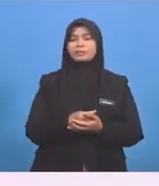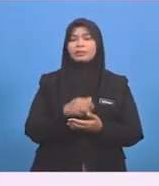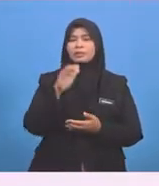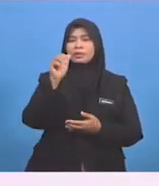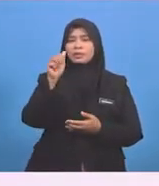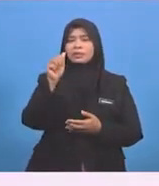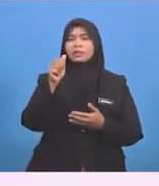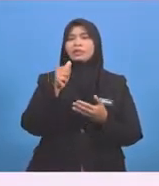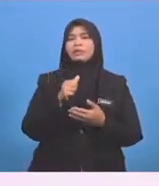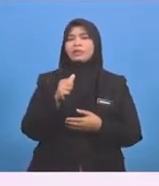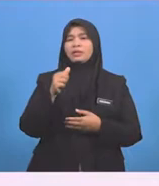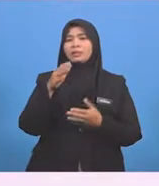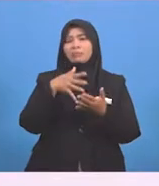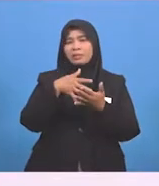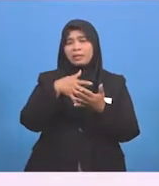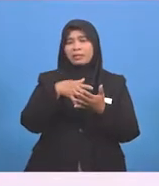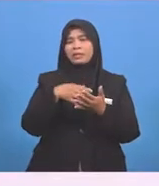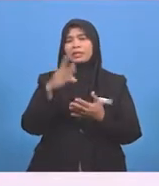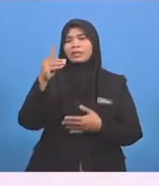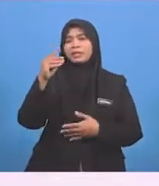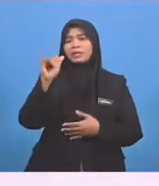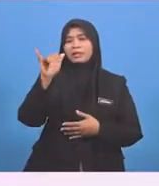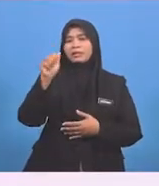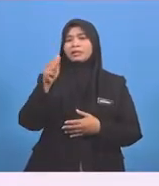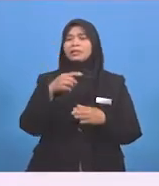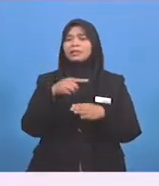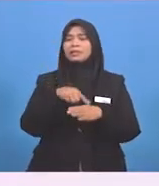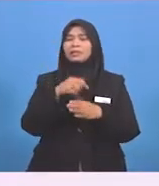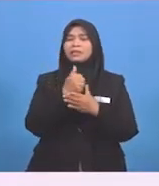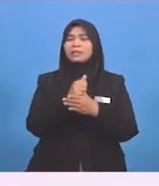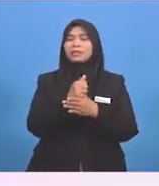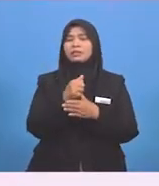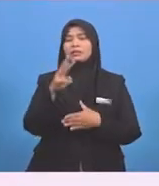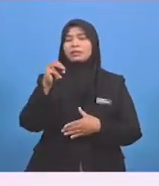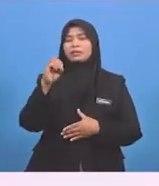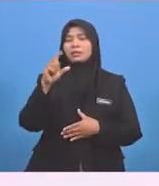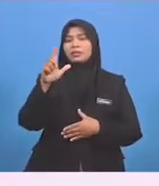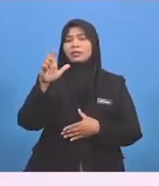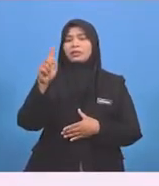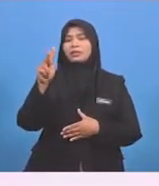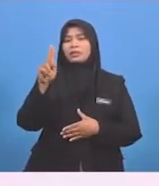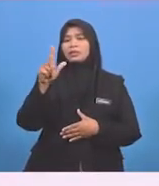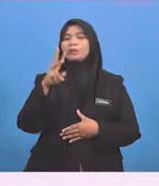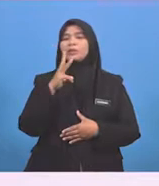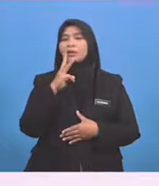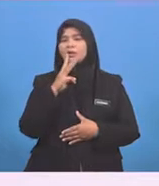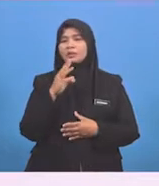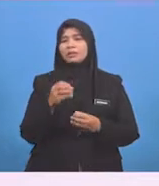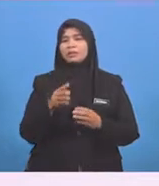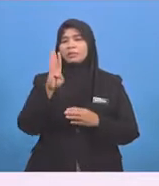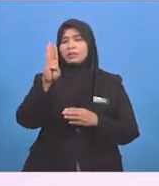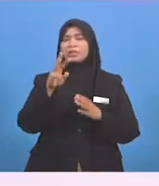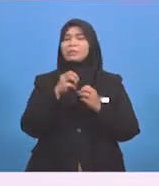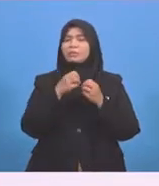A. Melemahkan daya di antara molekul air. B. Memecahkan ikatan di